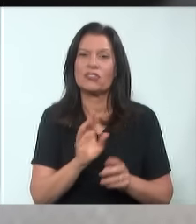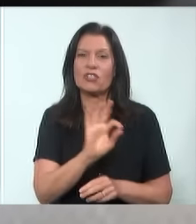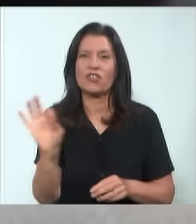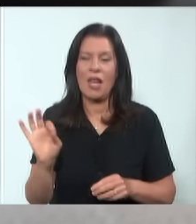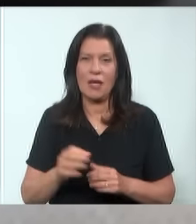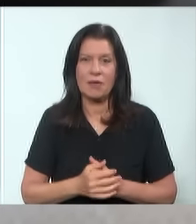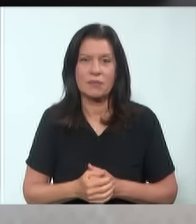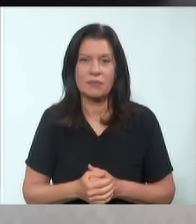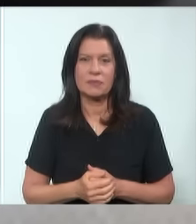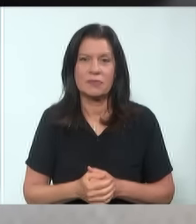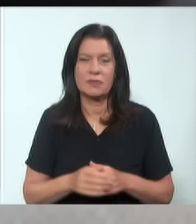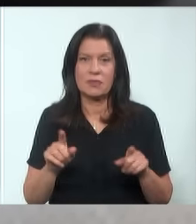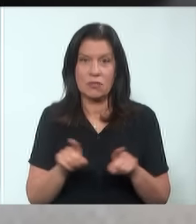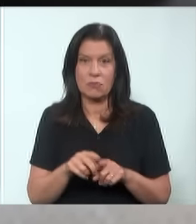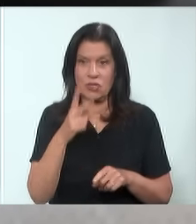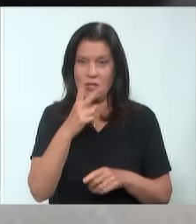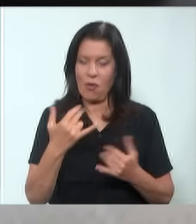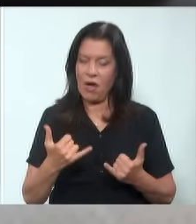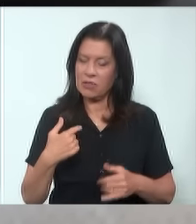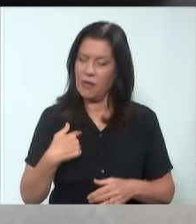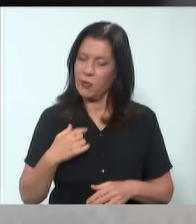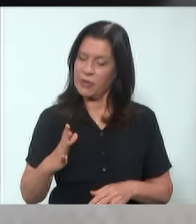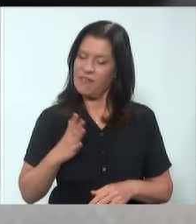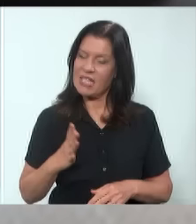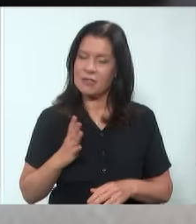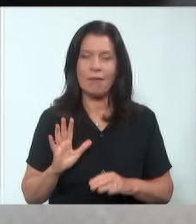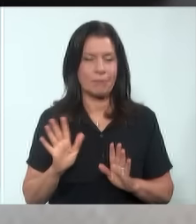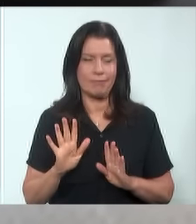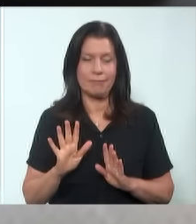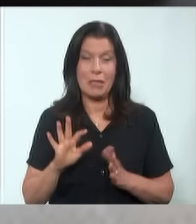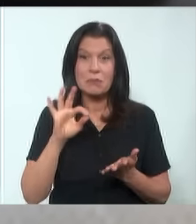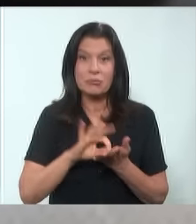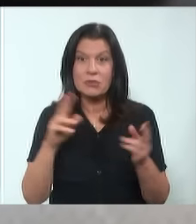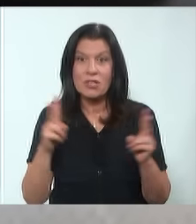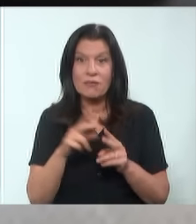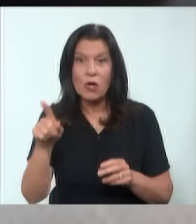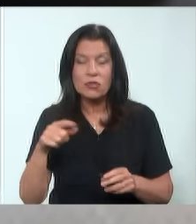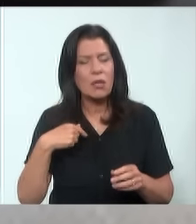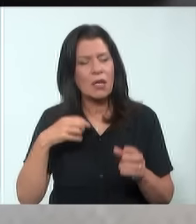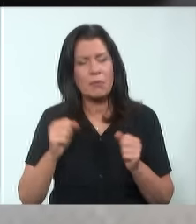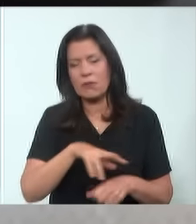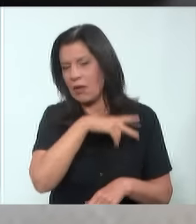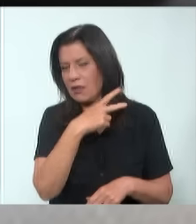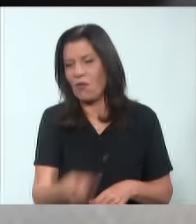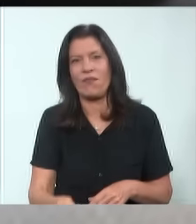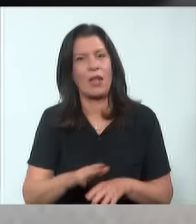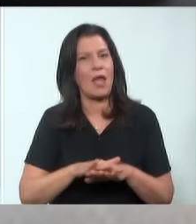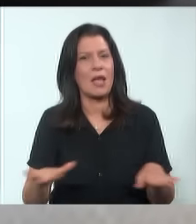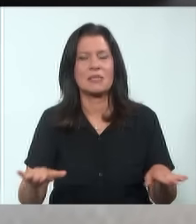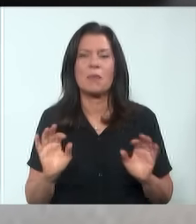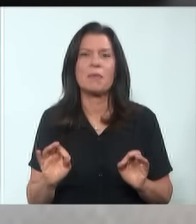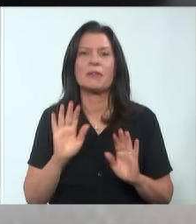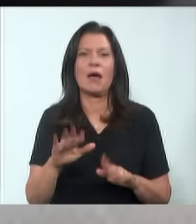כמו שאת רואה את כל הפסון הזה, לדעתי באותו רגע הוא פשוט מתמוטט על הרצפה. ככה אני רואה את